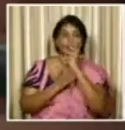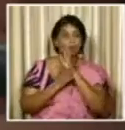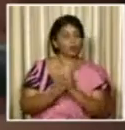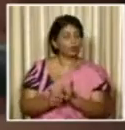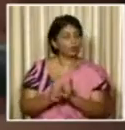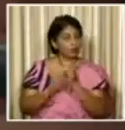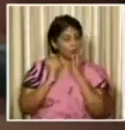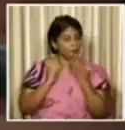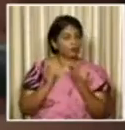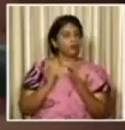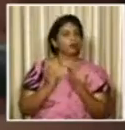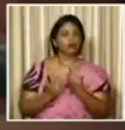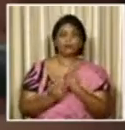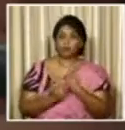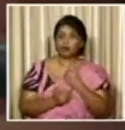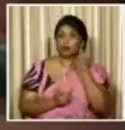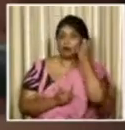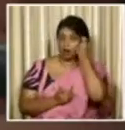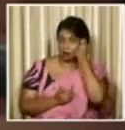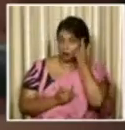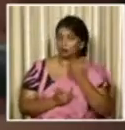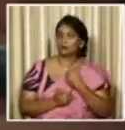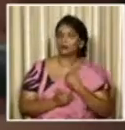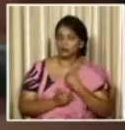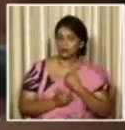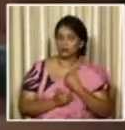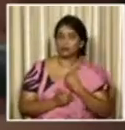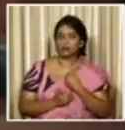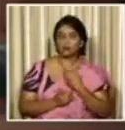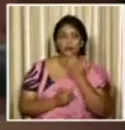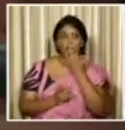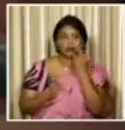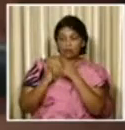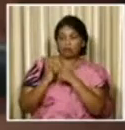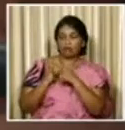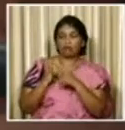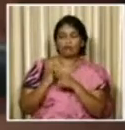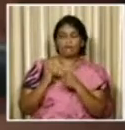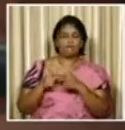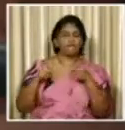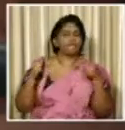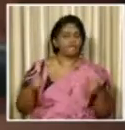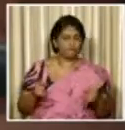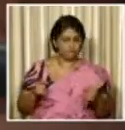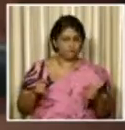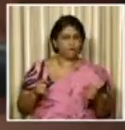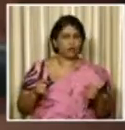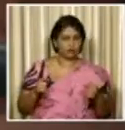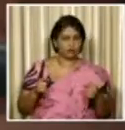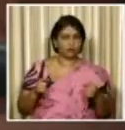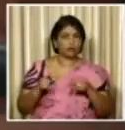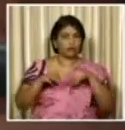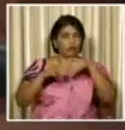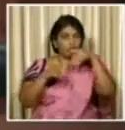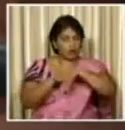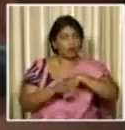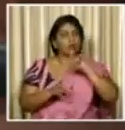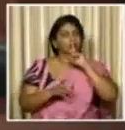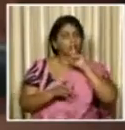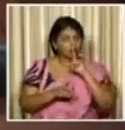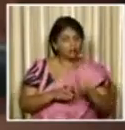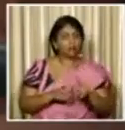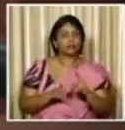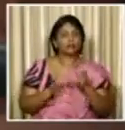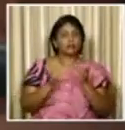අනුව මාගේ තීරණය වන්නේ මේ නියඩ දෙන්න අද විරුද්ධ බවය සභාව ඇතුළත කියන්න ඕන